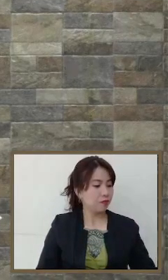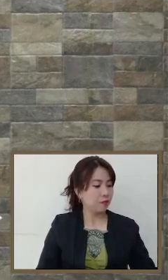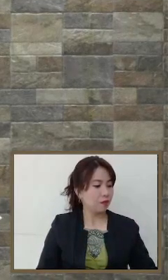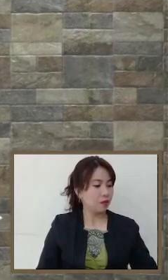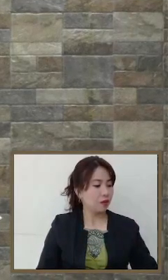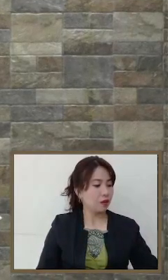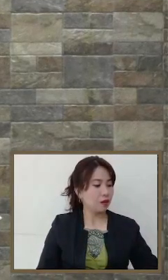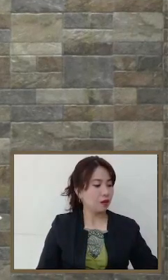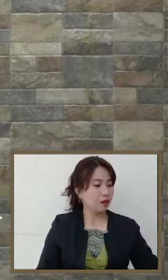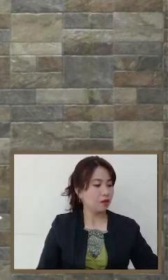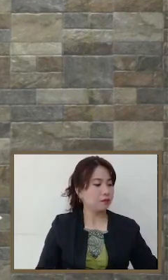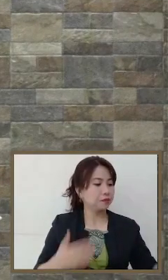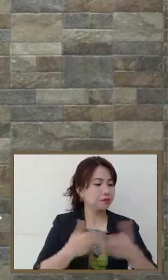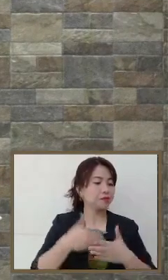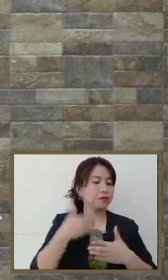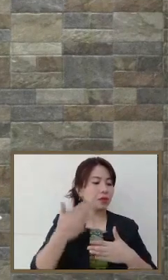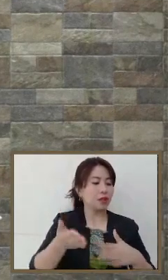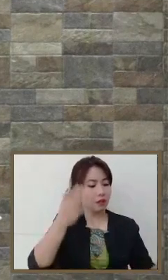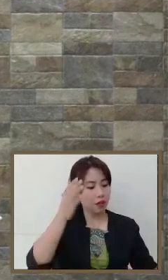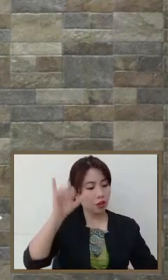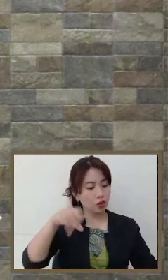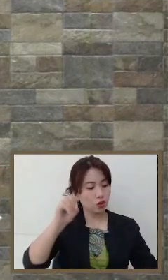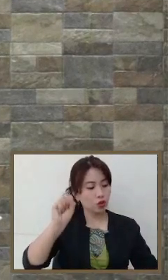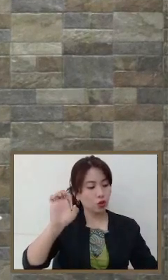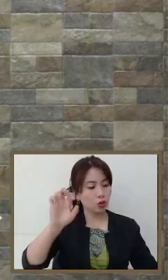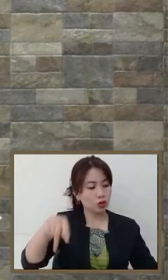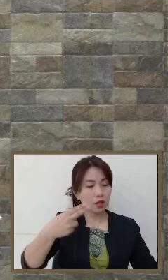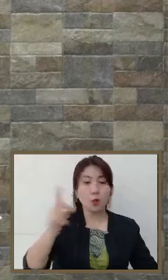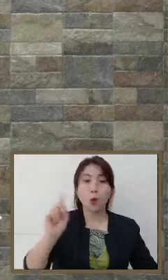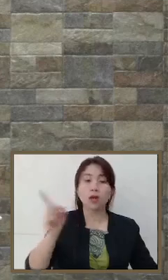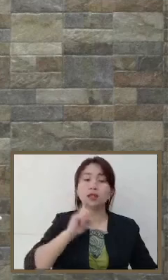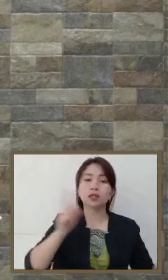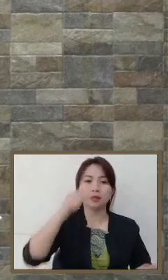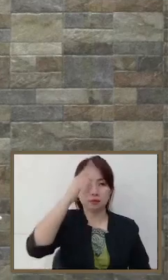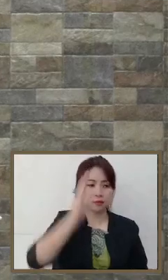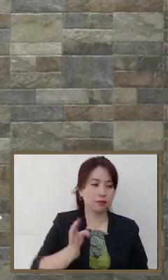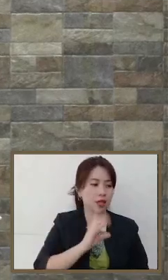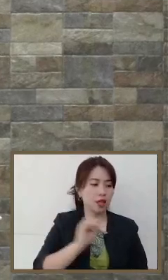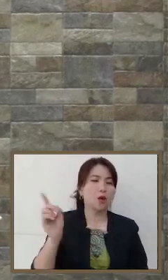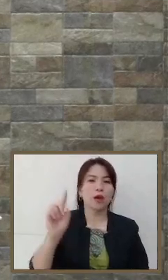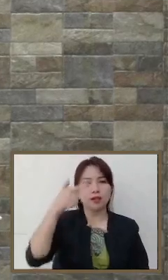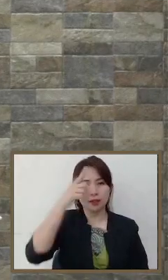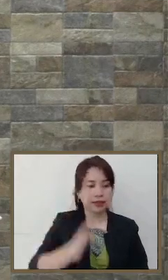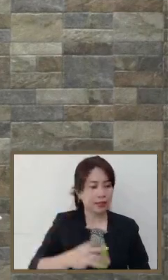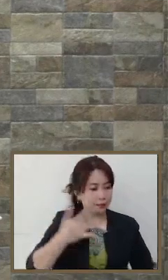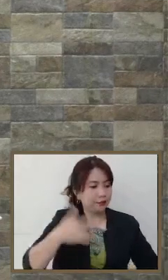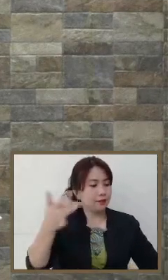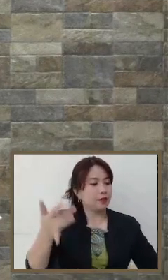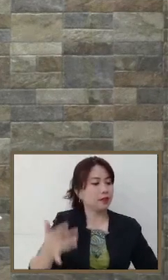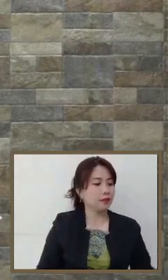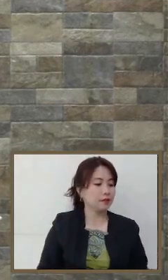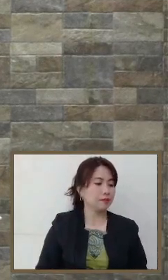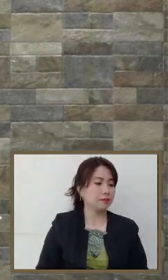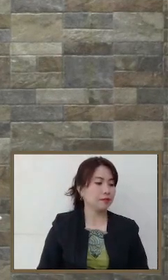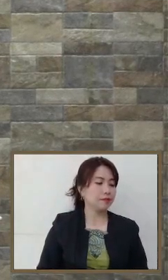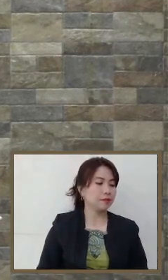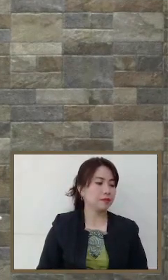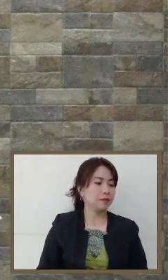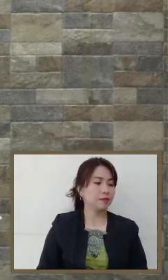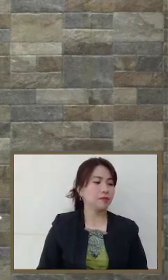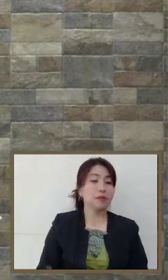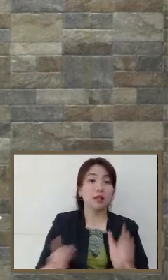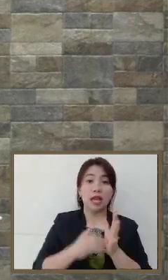after si josep sasabihin ng Diyos after Joseph amdaman ng Diyos Nakakalungkot mga kapatid kung